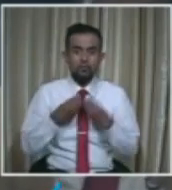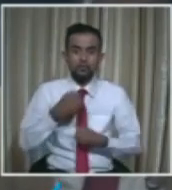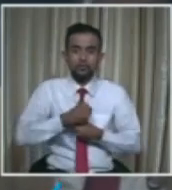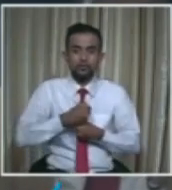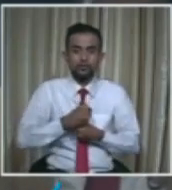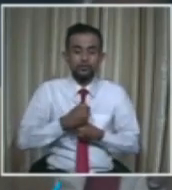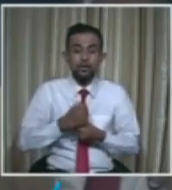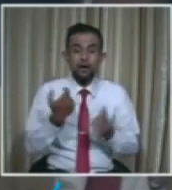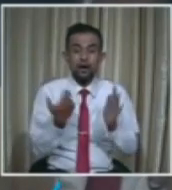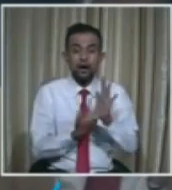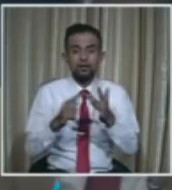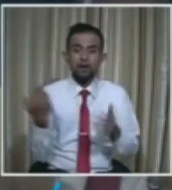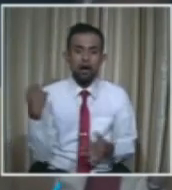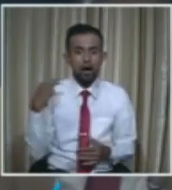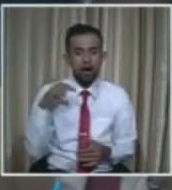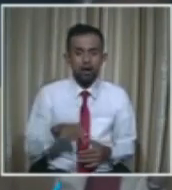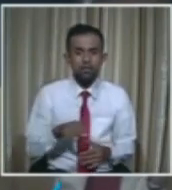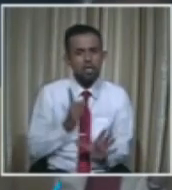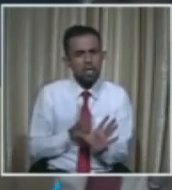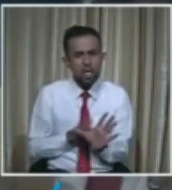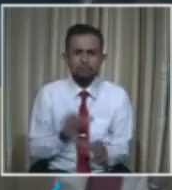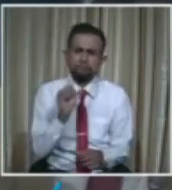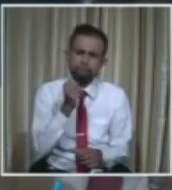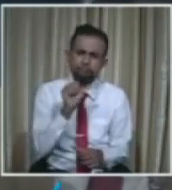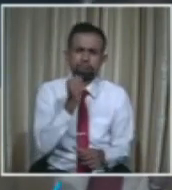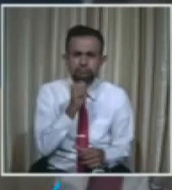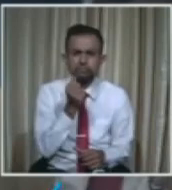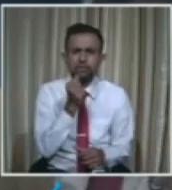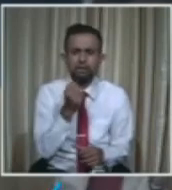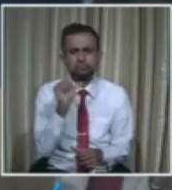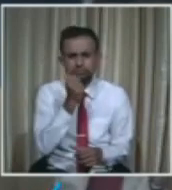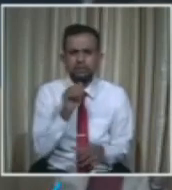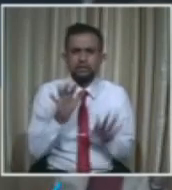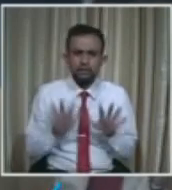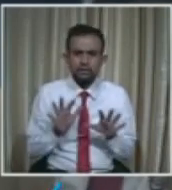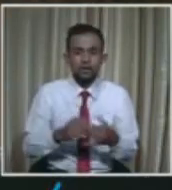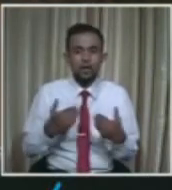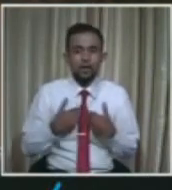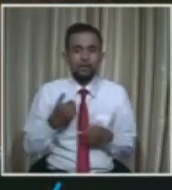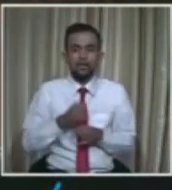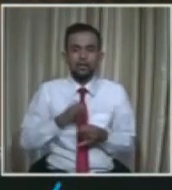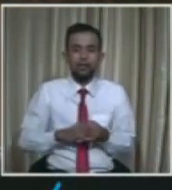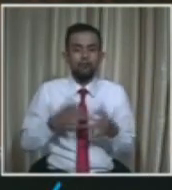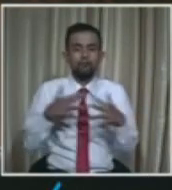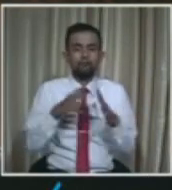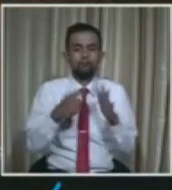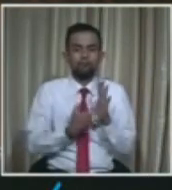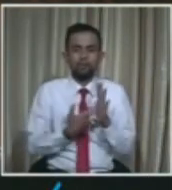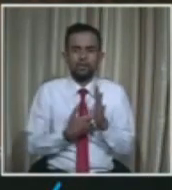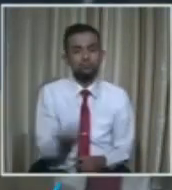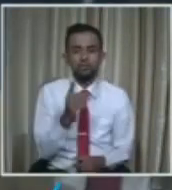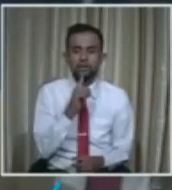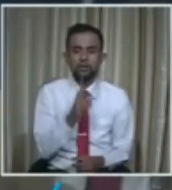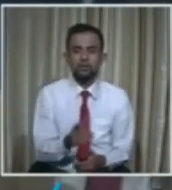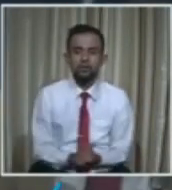සහායකට RSI කෙනෙක් විදියට පත් වෙන්නේ හැමදාම බීලා ඉන්නේ මේ බීලා ඉඳලා තමයි මේ තීන්දුව ගන්නෙ වීරකැටිය නන් නෙමෙයි මම දන්න විදියට